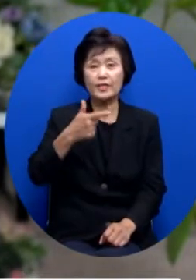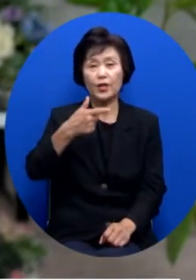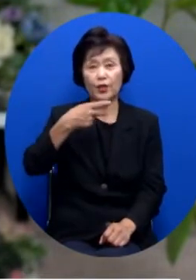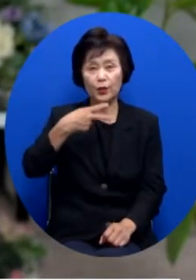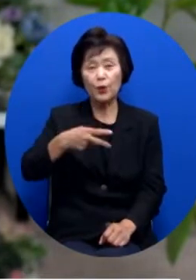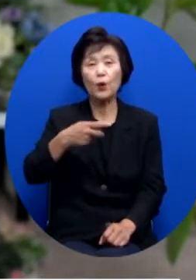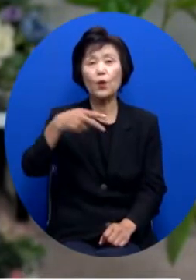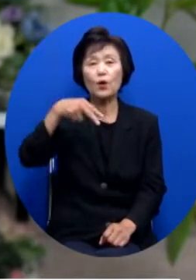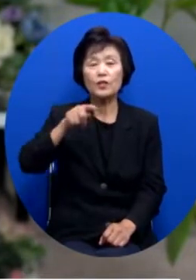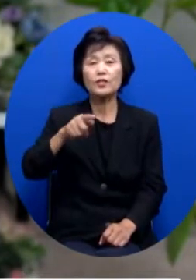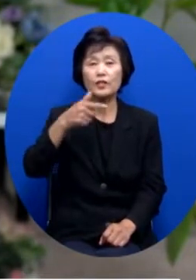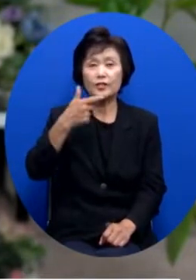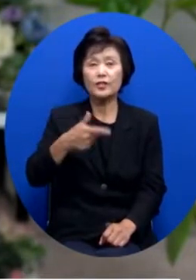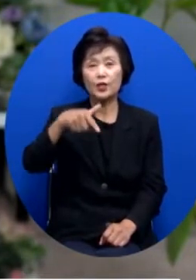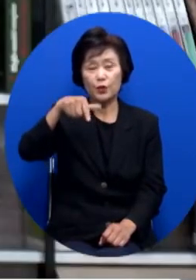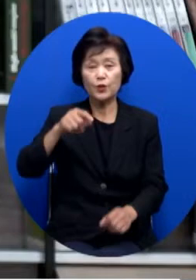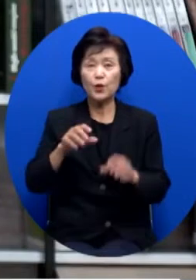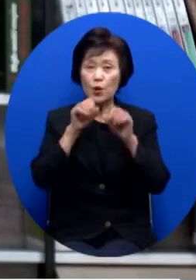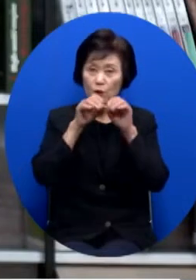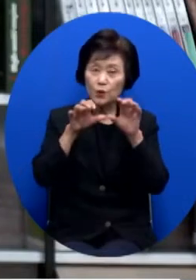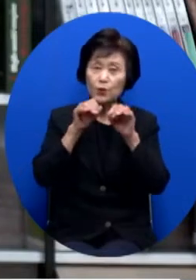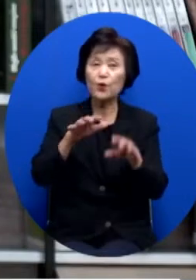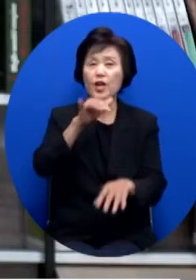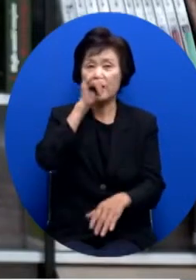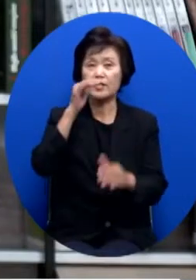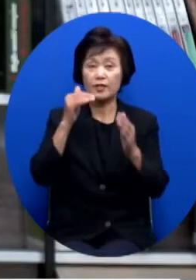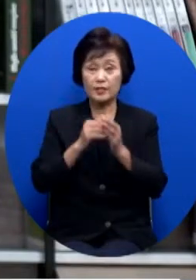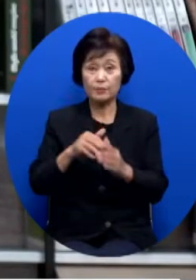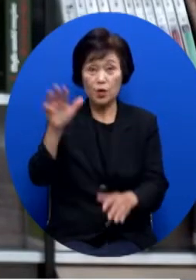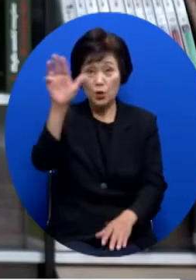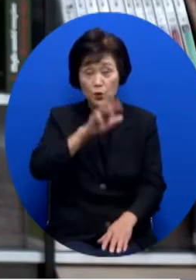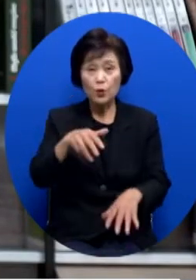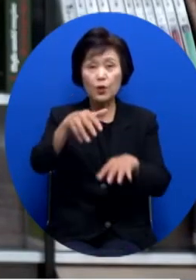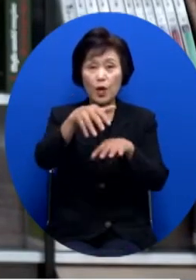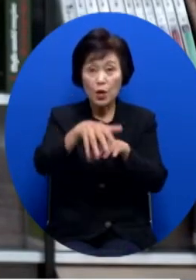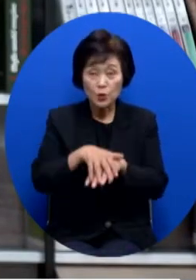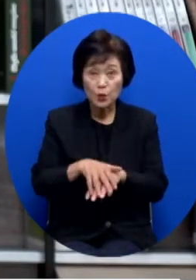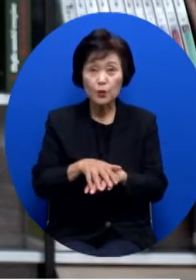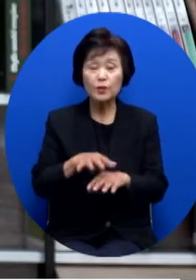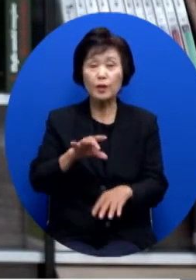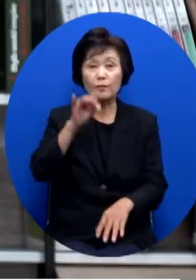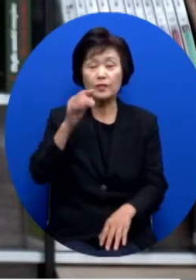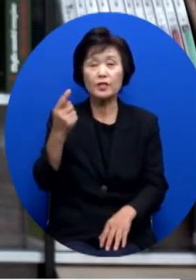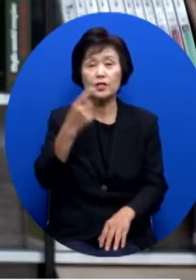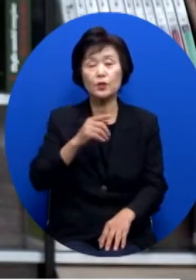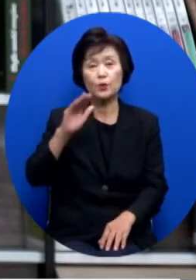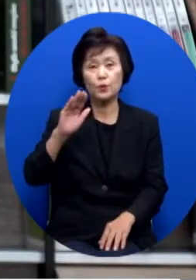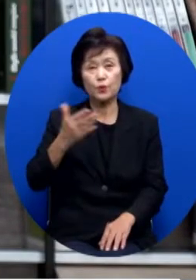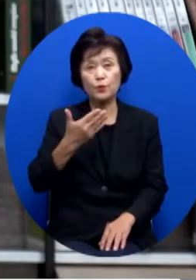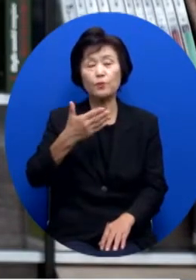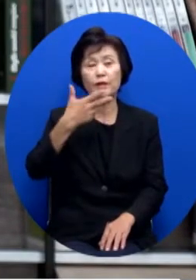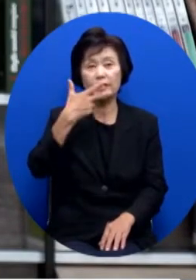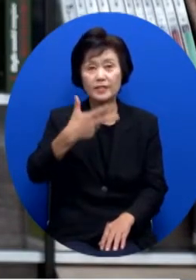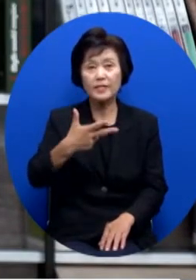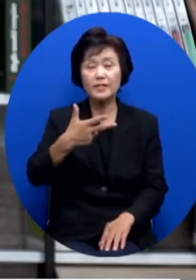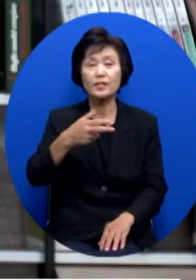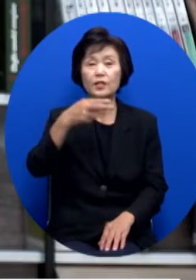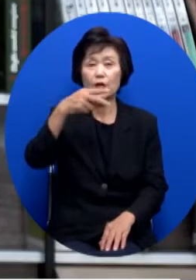있었다는 사실입니다 총회 조직에 앞서 1907년에 열린